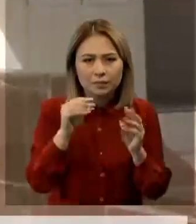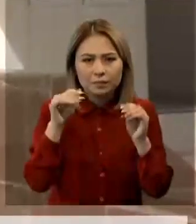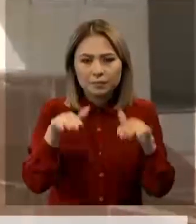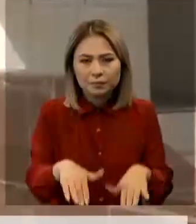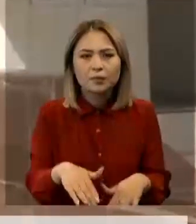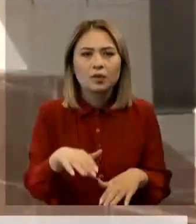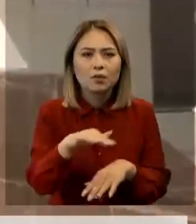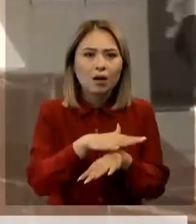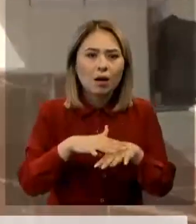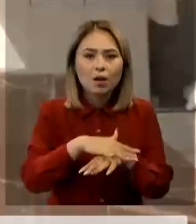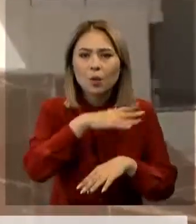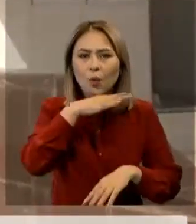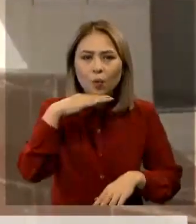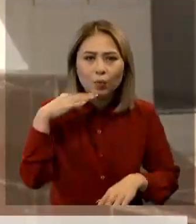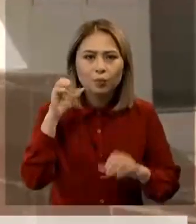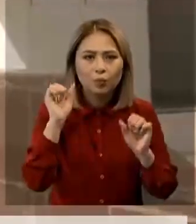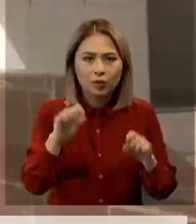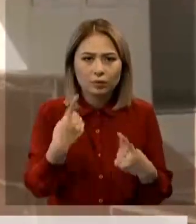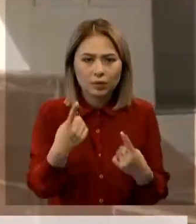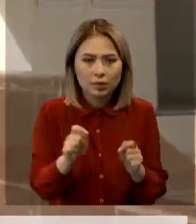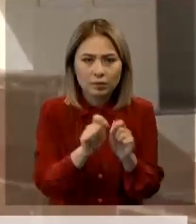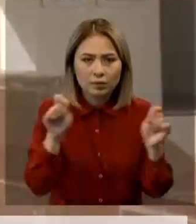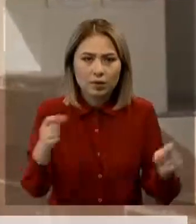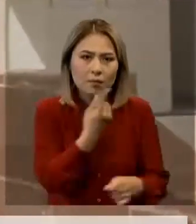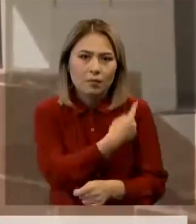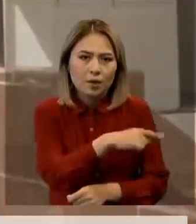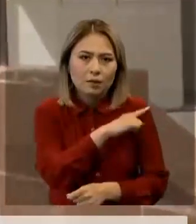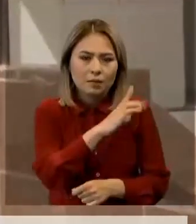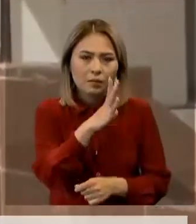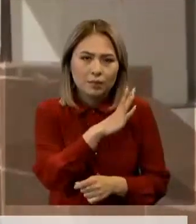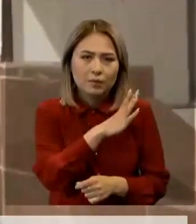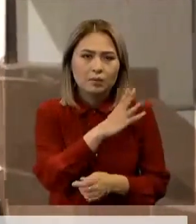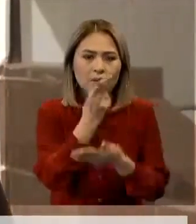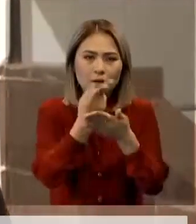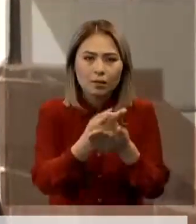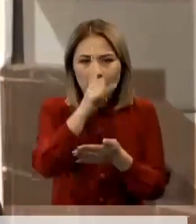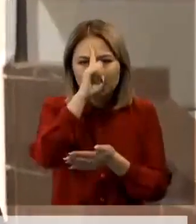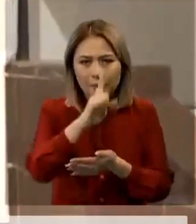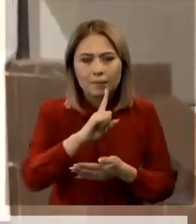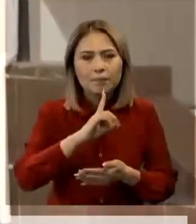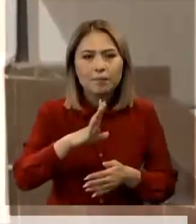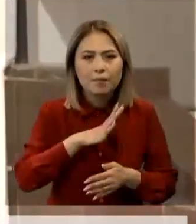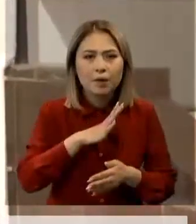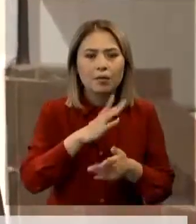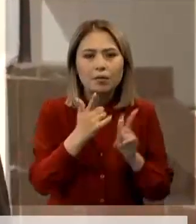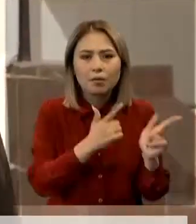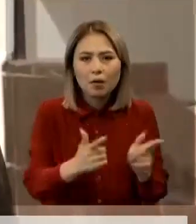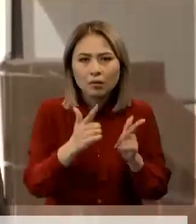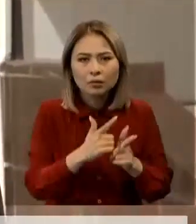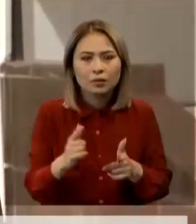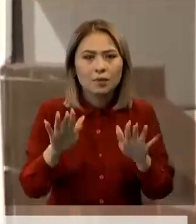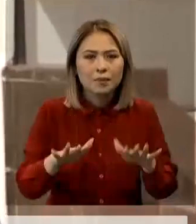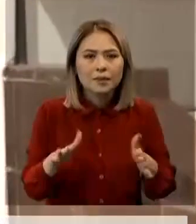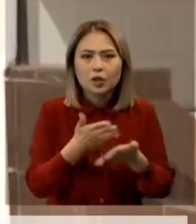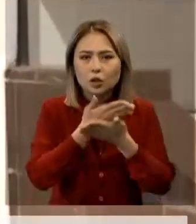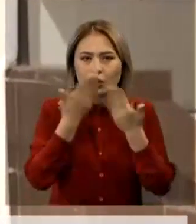көп. Сол халықтың атына бұл жерден бір аурухана болса. Әне күн жаттық бір ай порталға дайындаймыз. Әне жерден орын жоқ